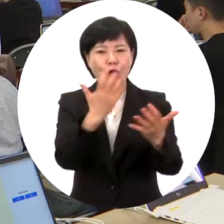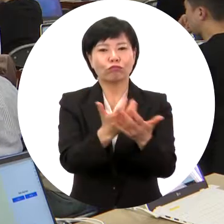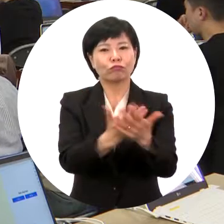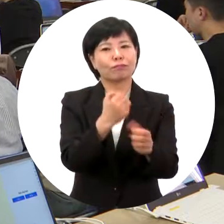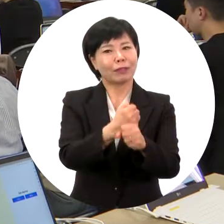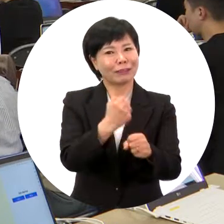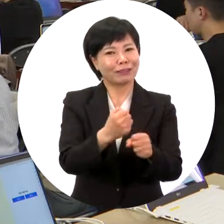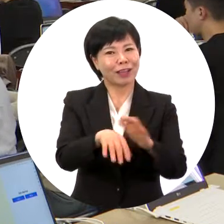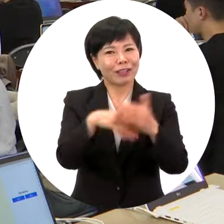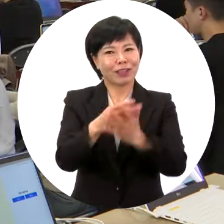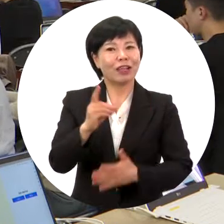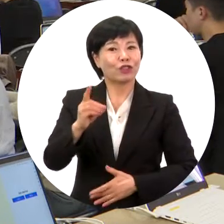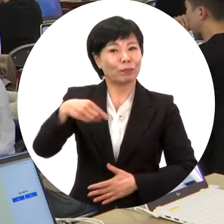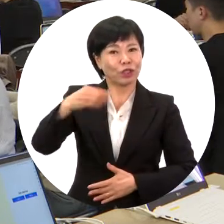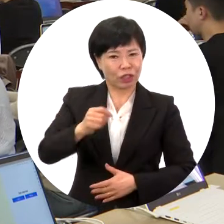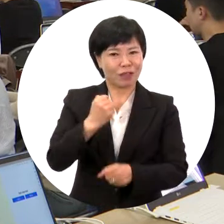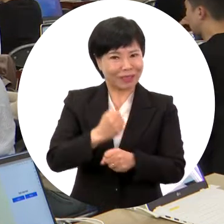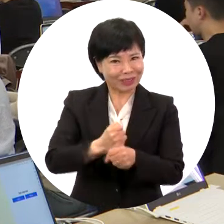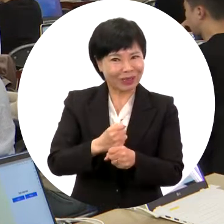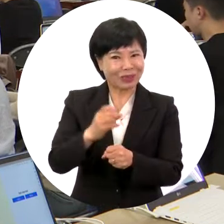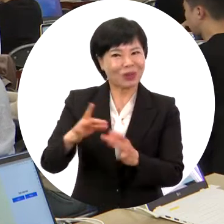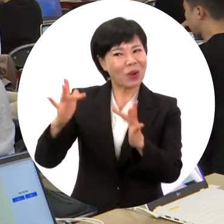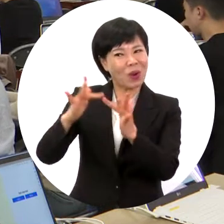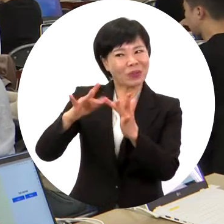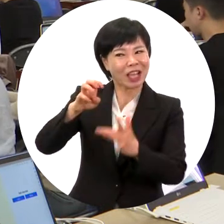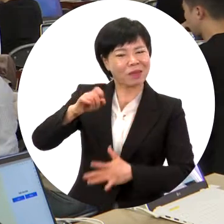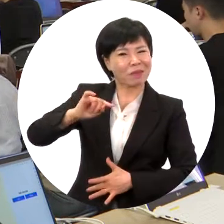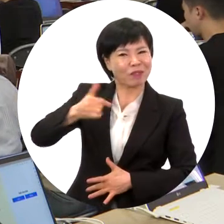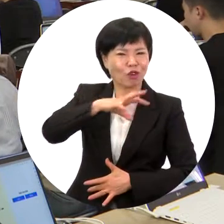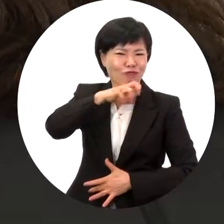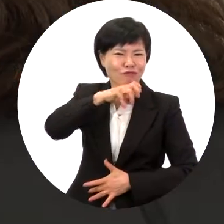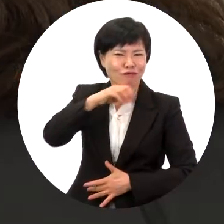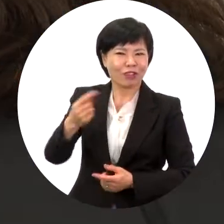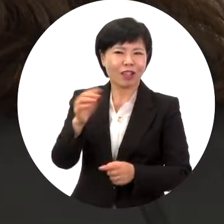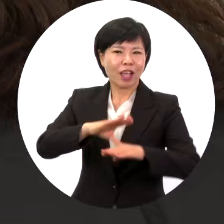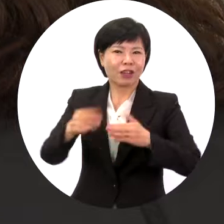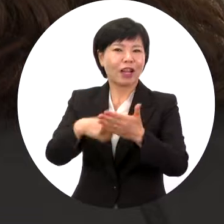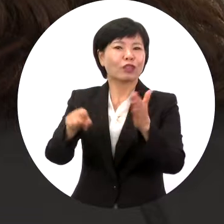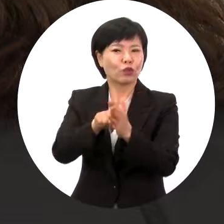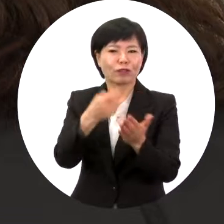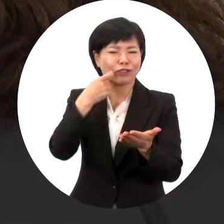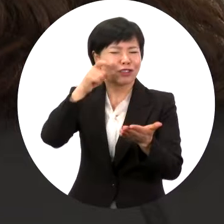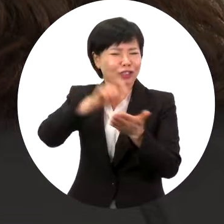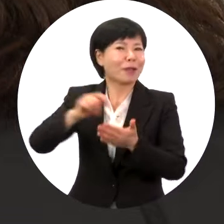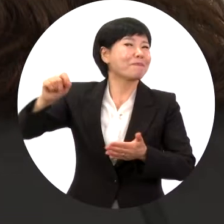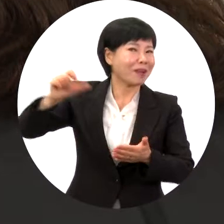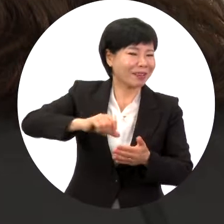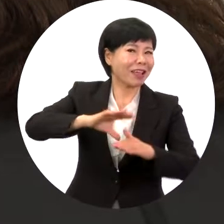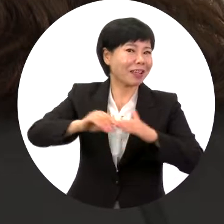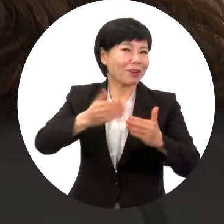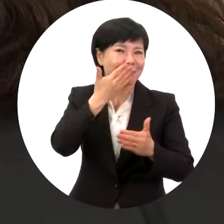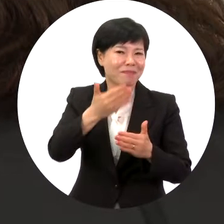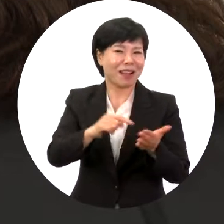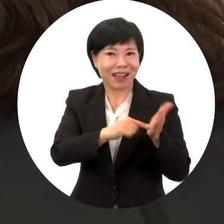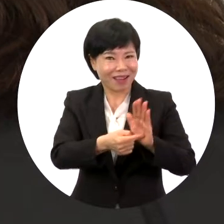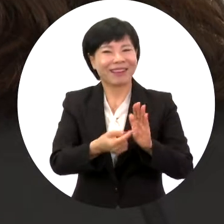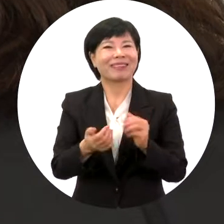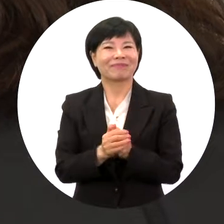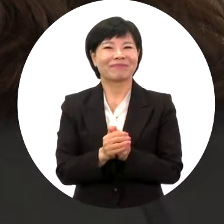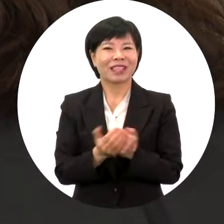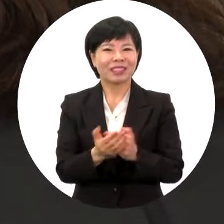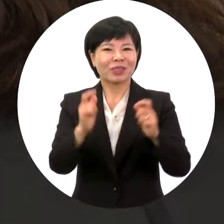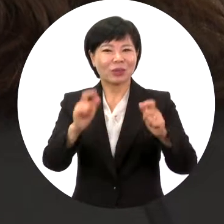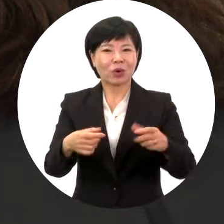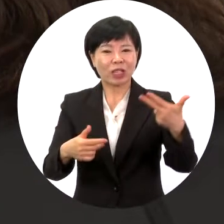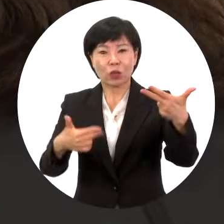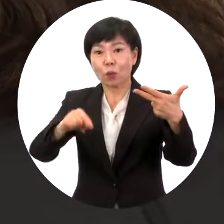등을 도와주는 챗봇을 제작하거나 온라인 민원 처리 자동화 등의 업무를 쉽고 빠르게 해결할 수 있는 작품을 선보였는데요. 제주도는